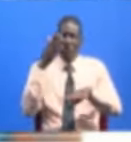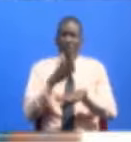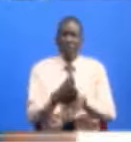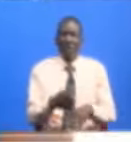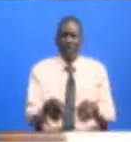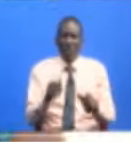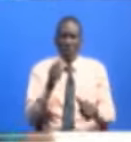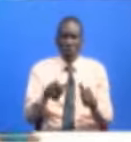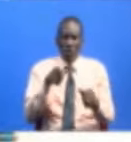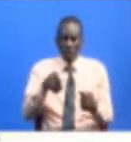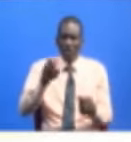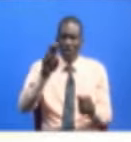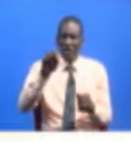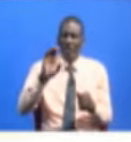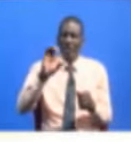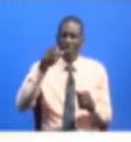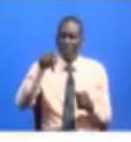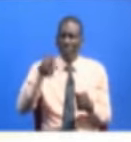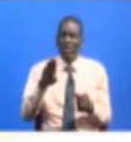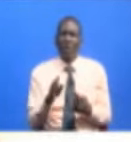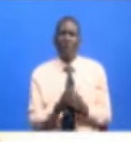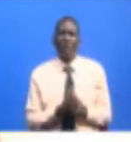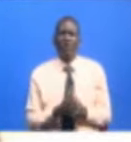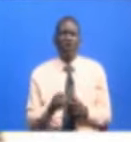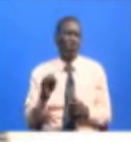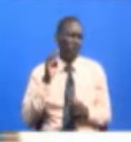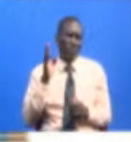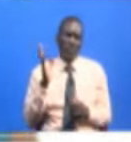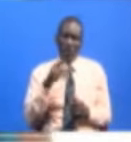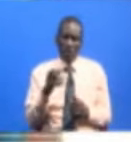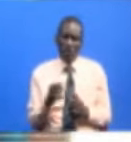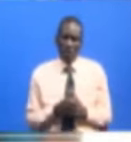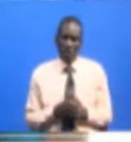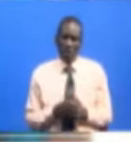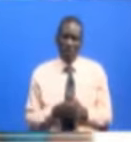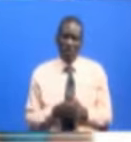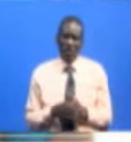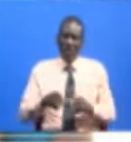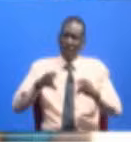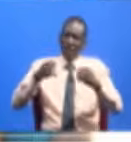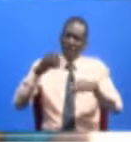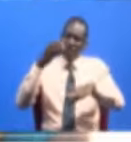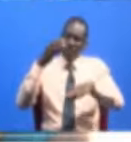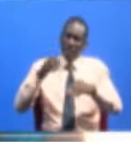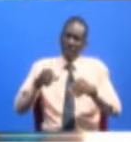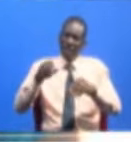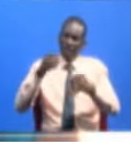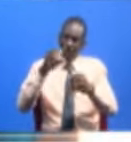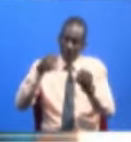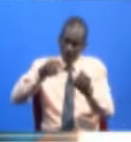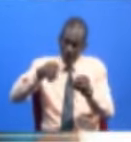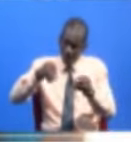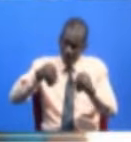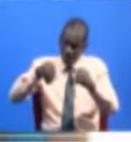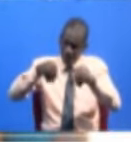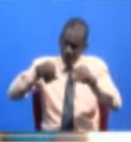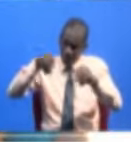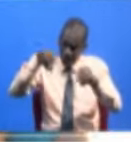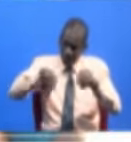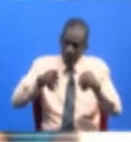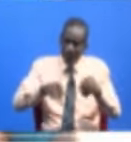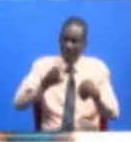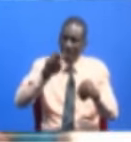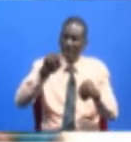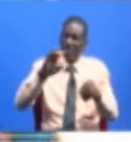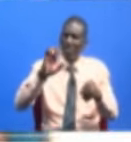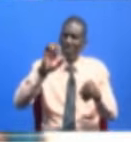kwa NCBB. Masia, ile fertilizer iko kwa NCCB ambayo imeandikwa ni